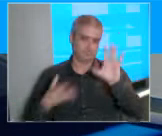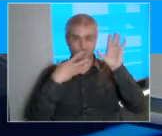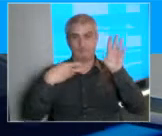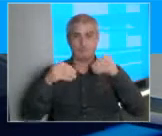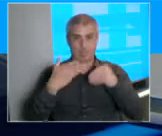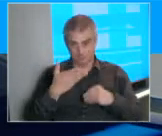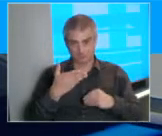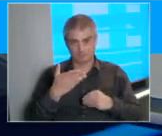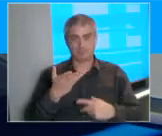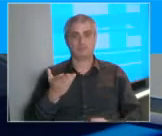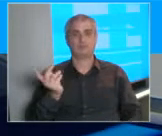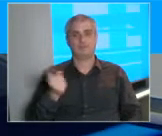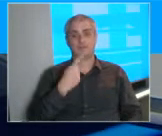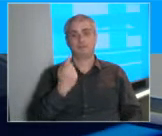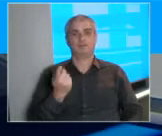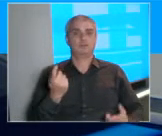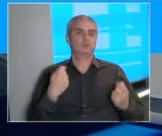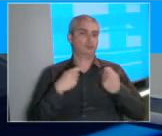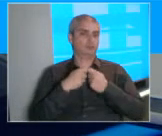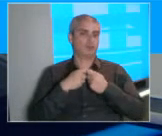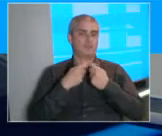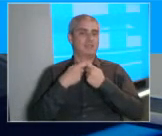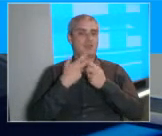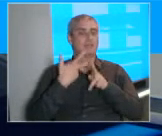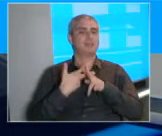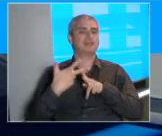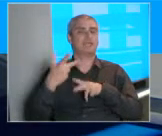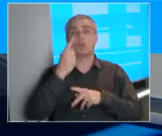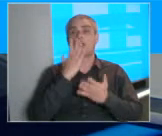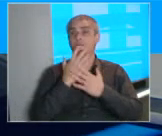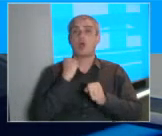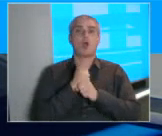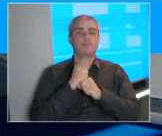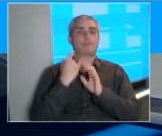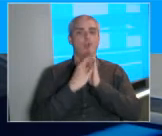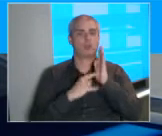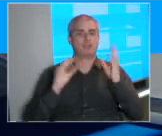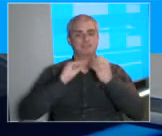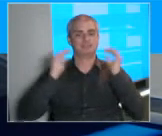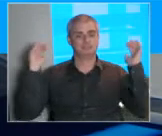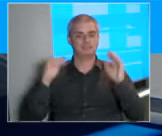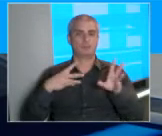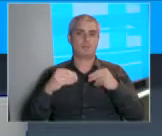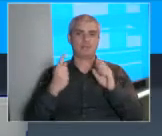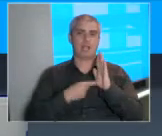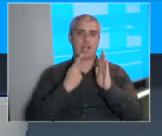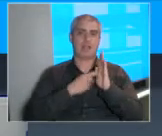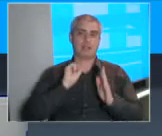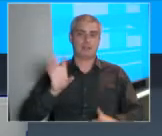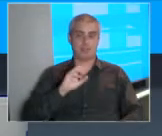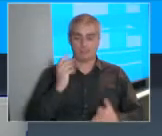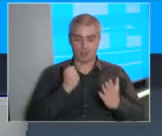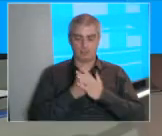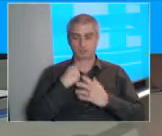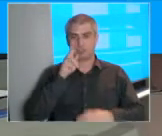פלסטיק, והשותפות שלנו בארגון צלול, הן עובדות כבר על חקיקה לצמצום הפלסטיק החד פעמי, עד